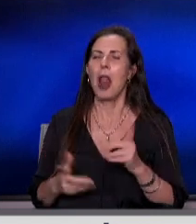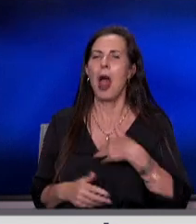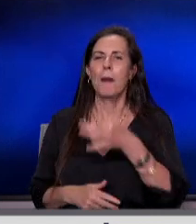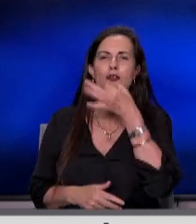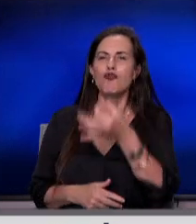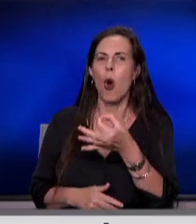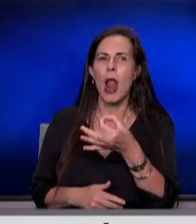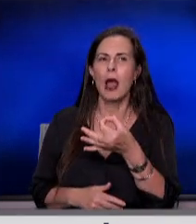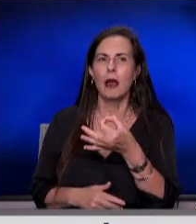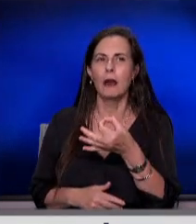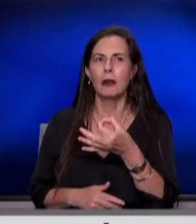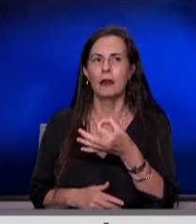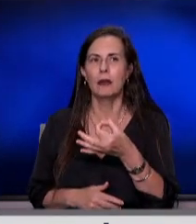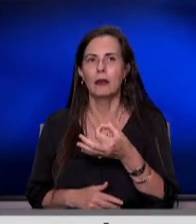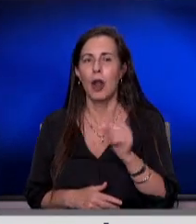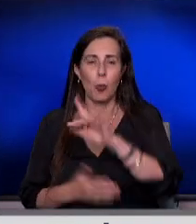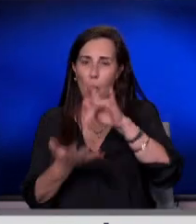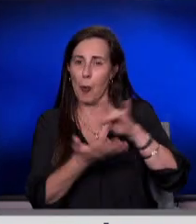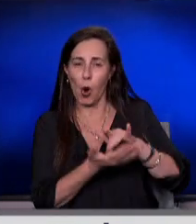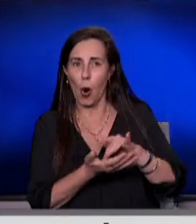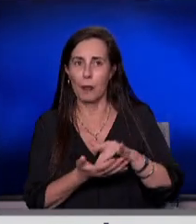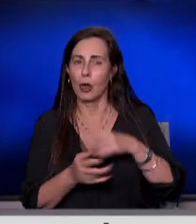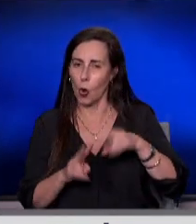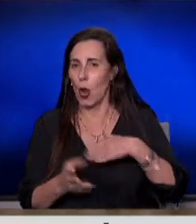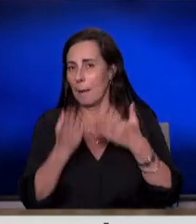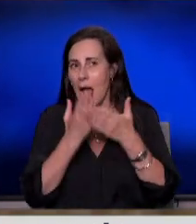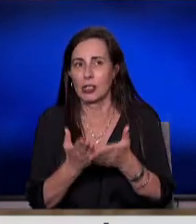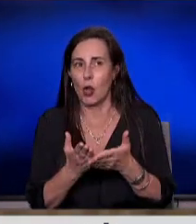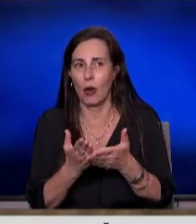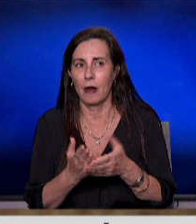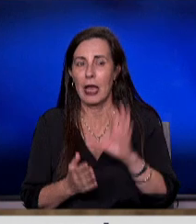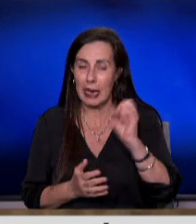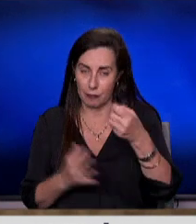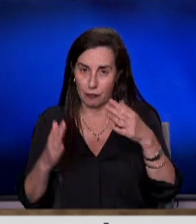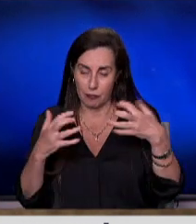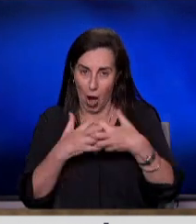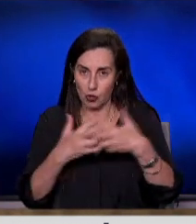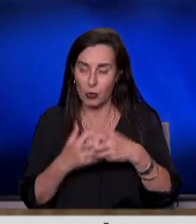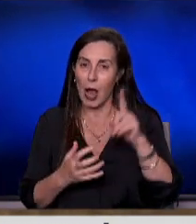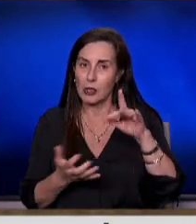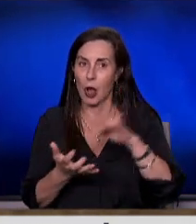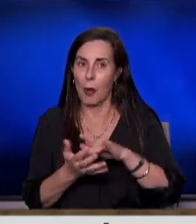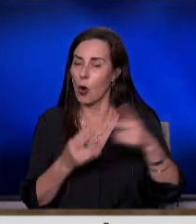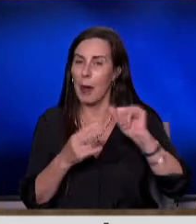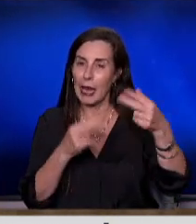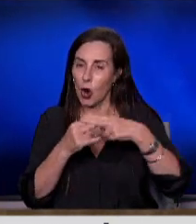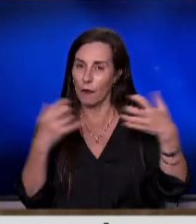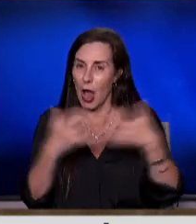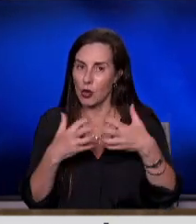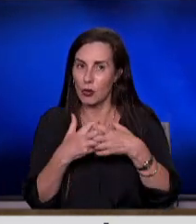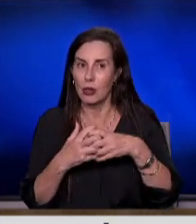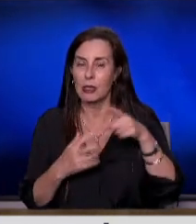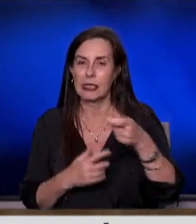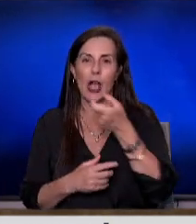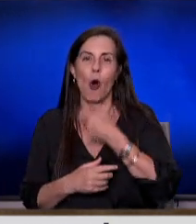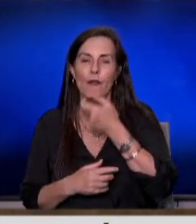למה אני שואל? כי... לא בכל מקום אנחנו יכולים לעזור. אבל אם באשדוד, אז המקום הקרוב ביותר זה